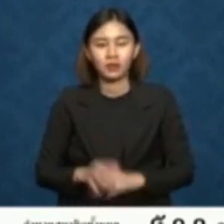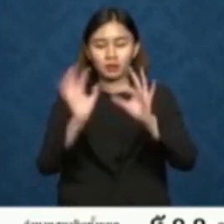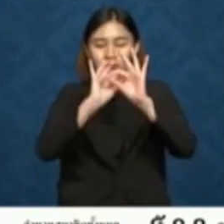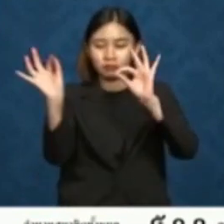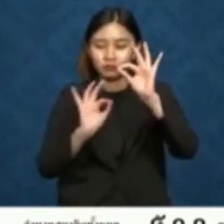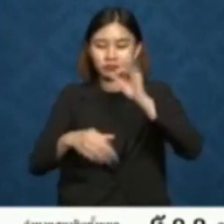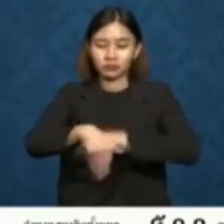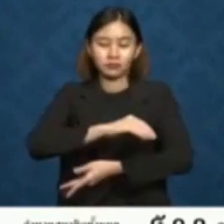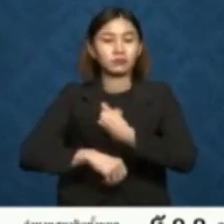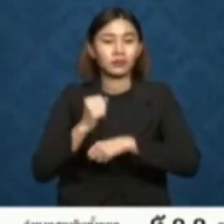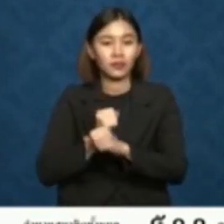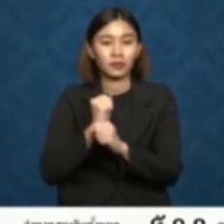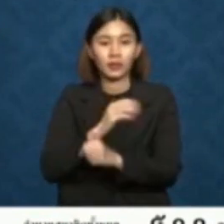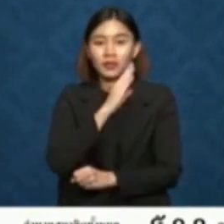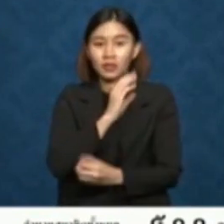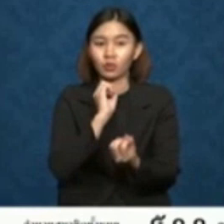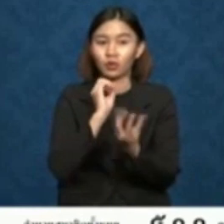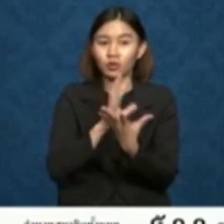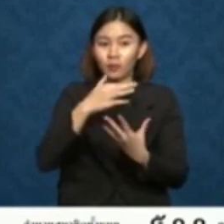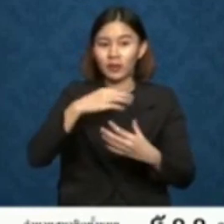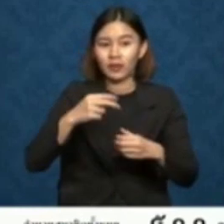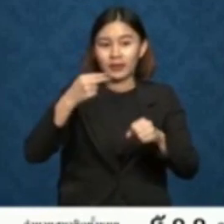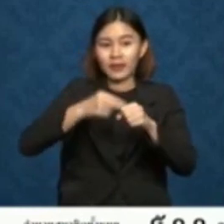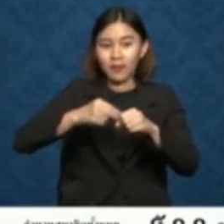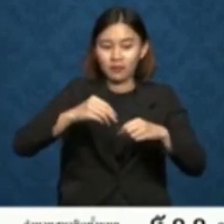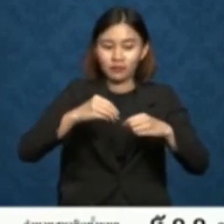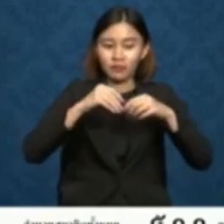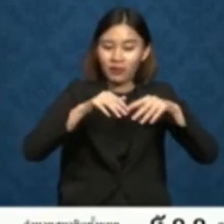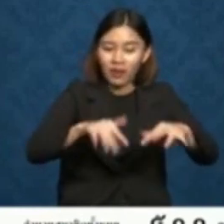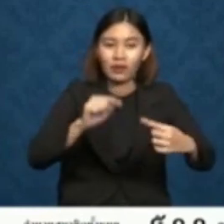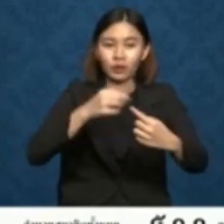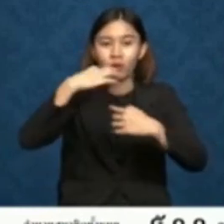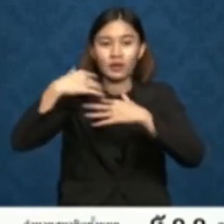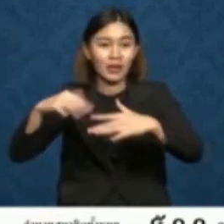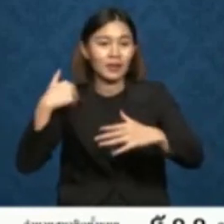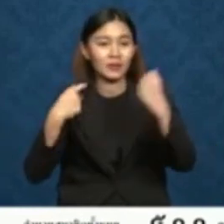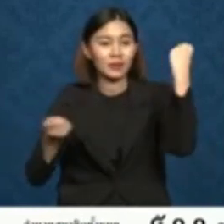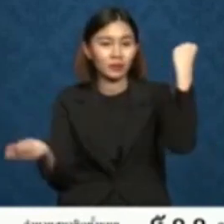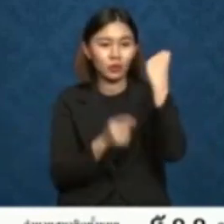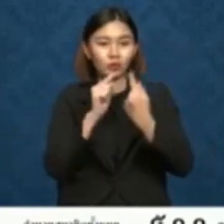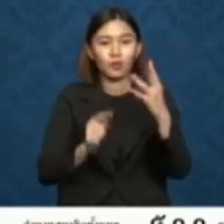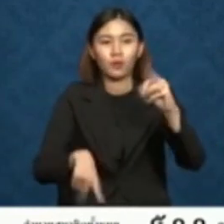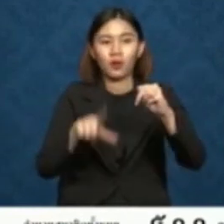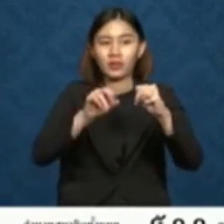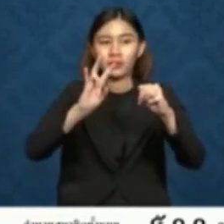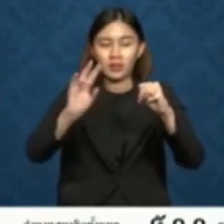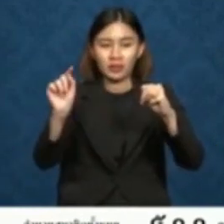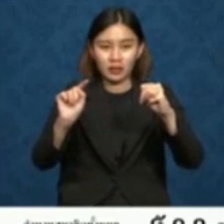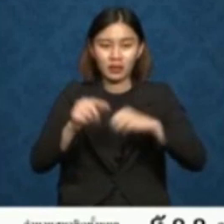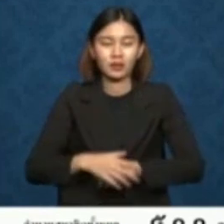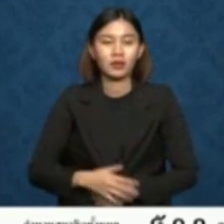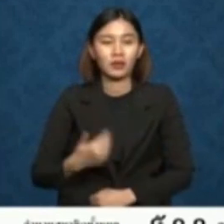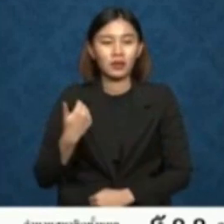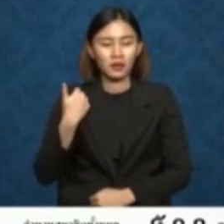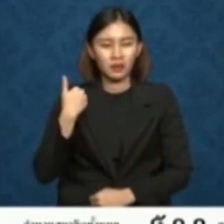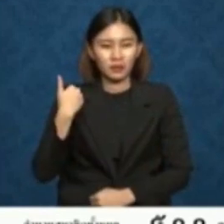ธานได้วางหลักการครับปฏิบัติเมื่อเกิดเหตุน้ำมันรั่วเนี่ยรั่วลงทะเลและมีบทกำหนดโทษในมา